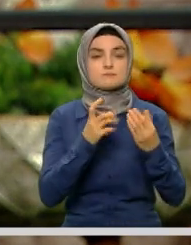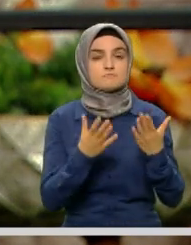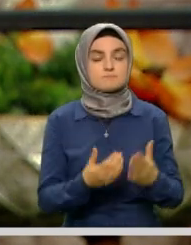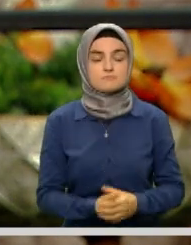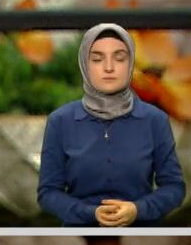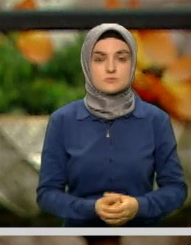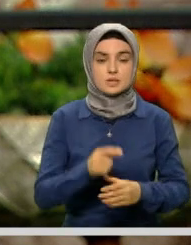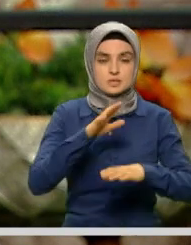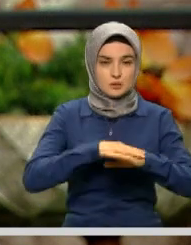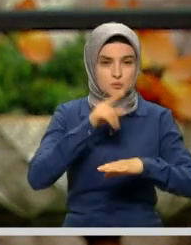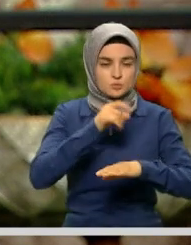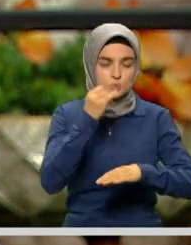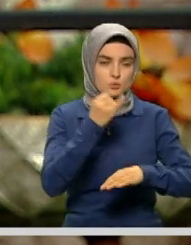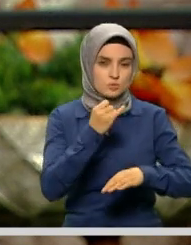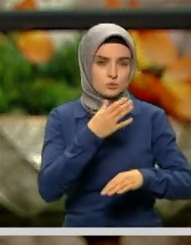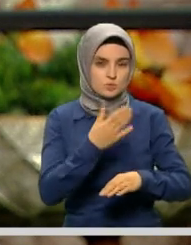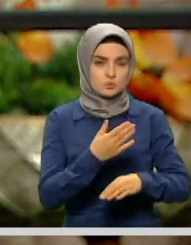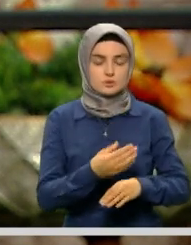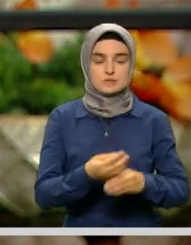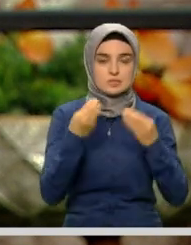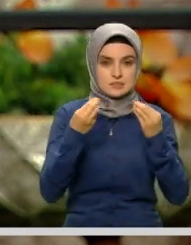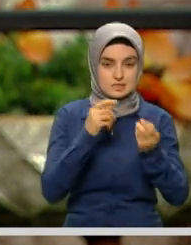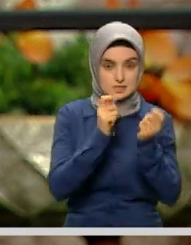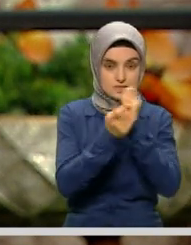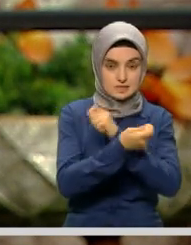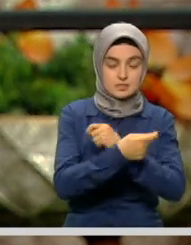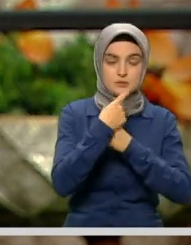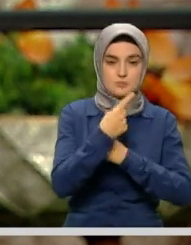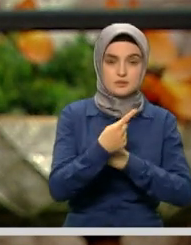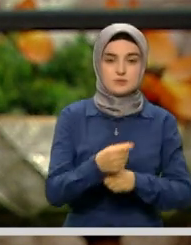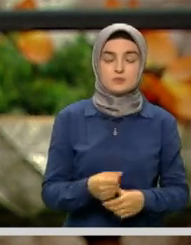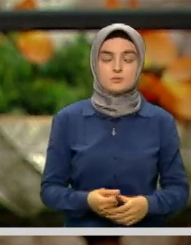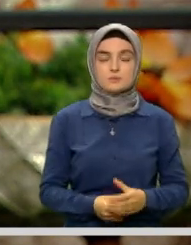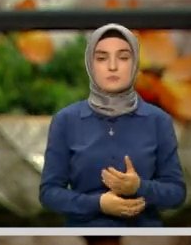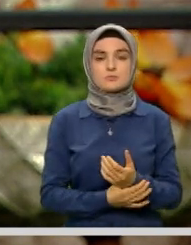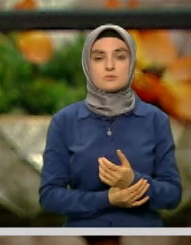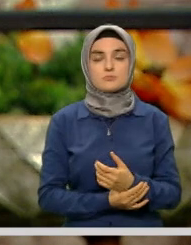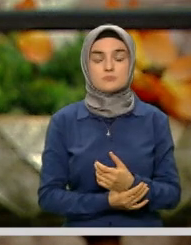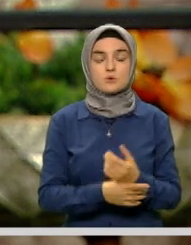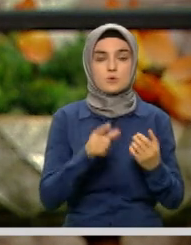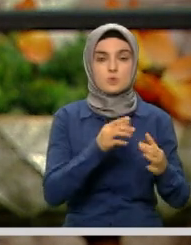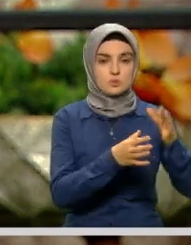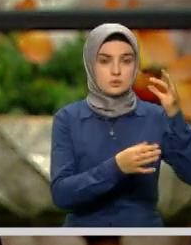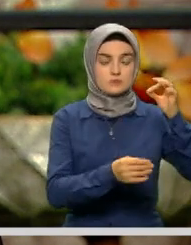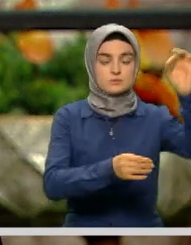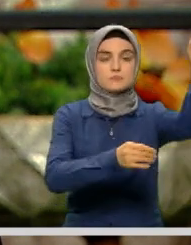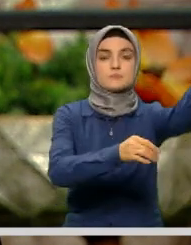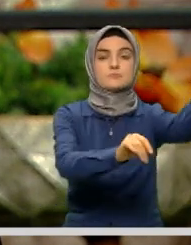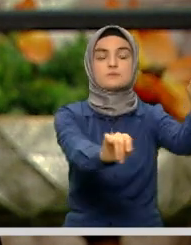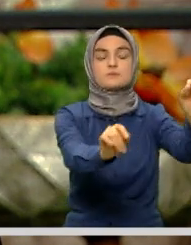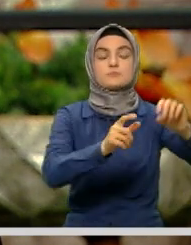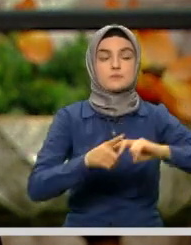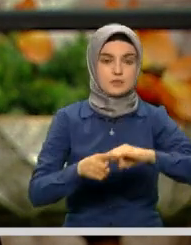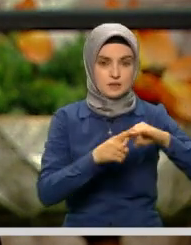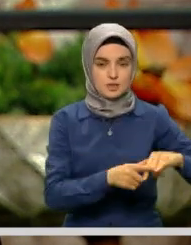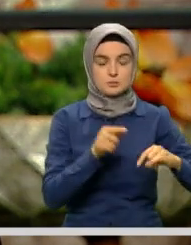Yaptığımız o kötülüğü bir şekilde iyilikle değiştirmek, iyilikle o kötülüğü yok etmek, o kişiyle helalleşmek. Evet. Ve aslında